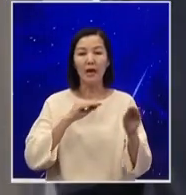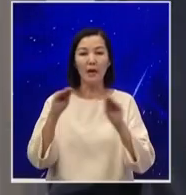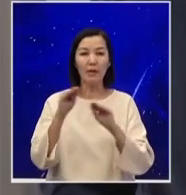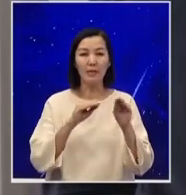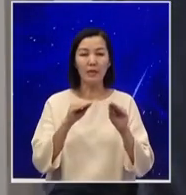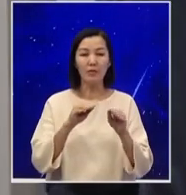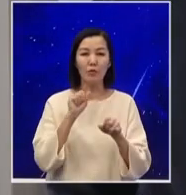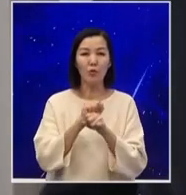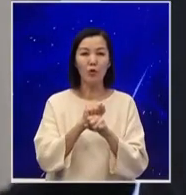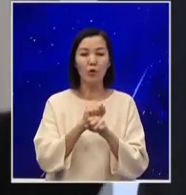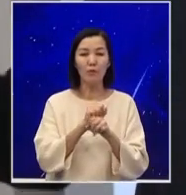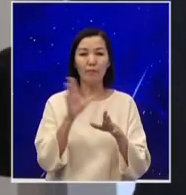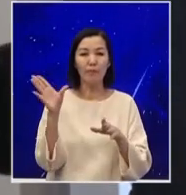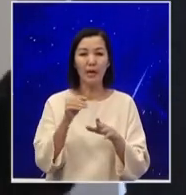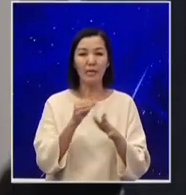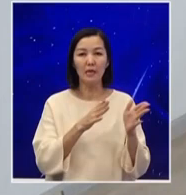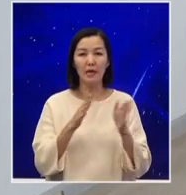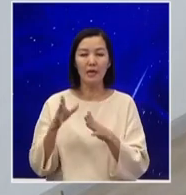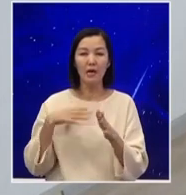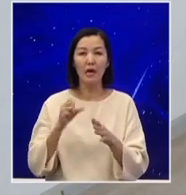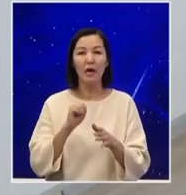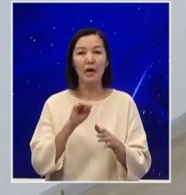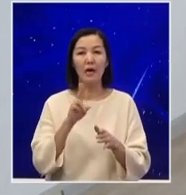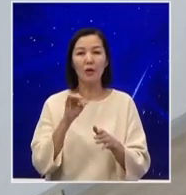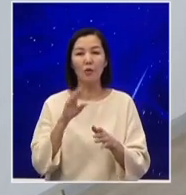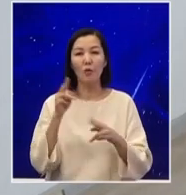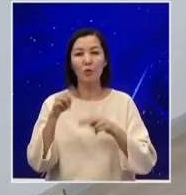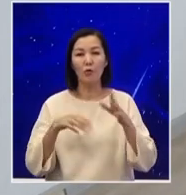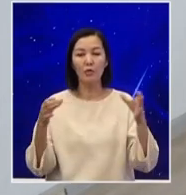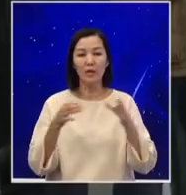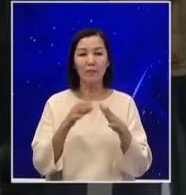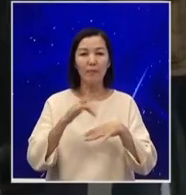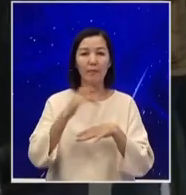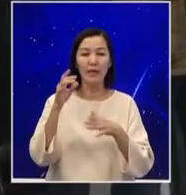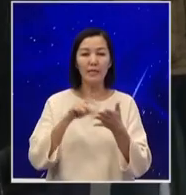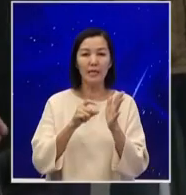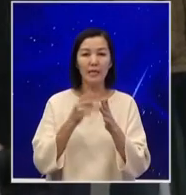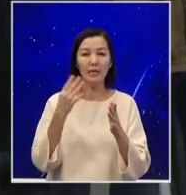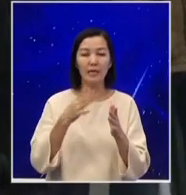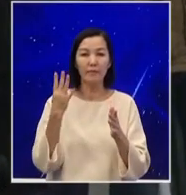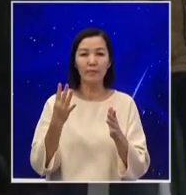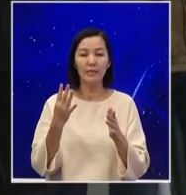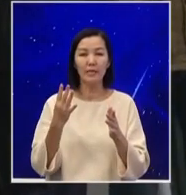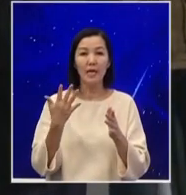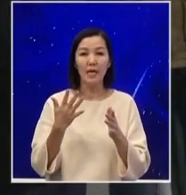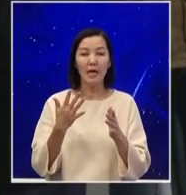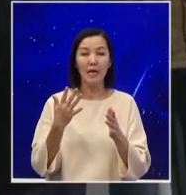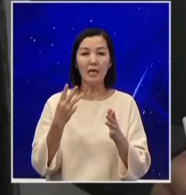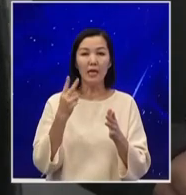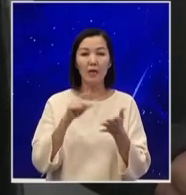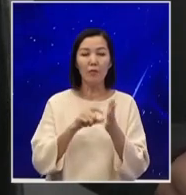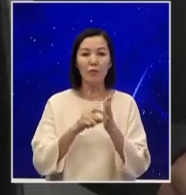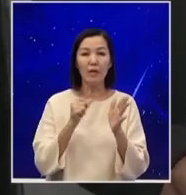көлік тұрағы да жасалған мердігер Айко құрылыс компаниясы. Мұндағы пәтерлер бір бөлмелі 45, екі бөлмелі 60, үш